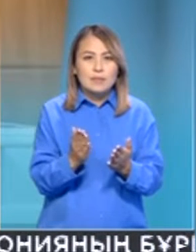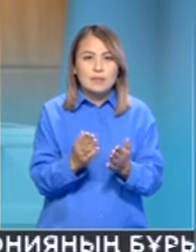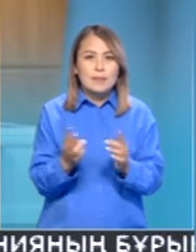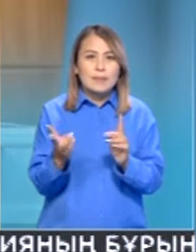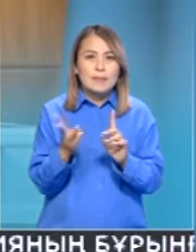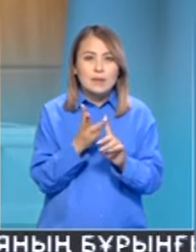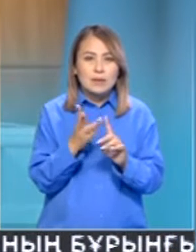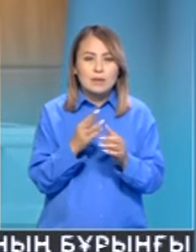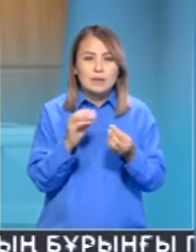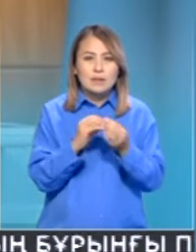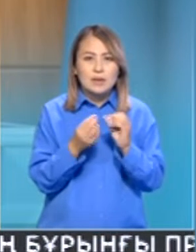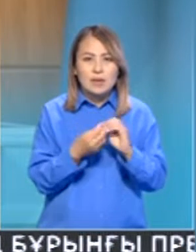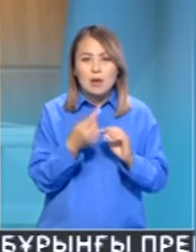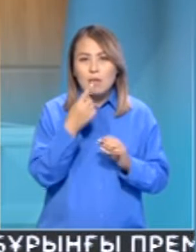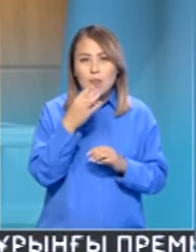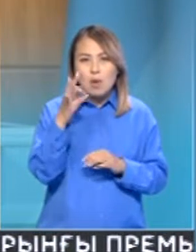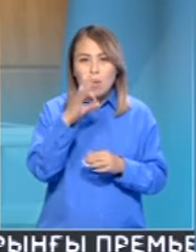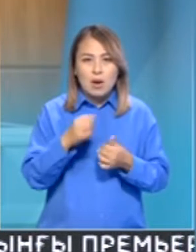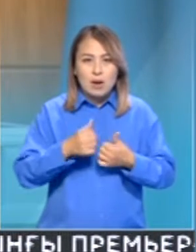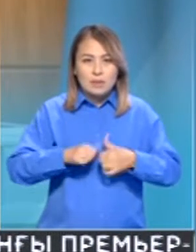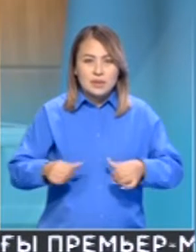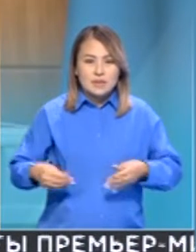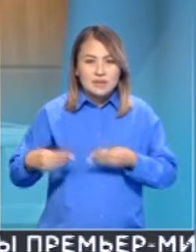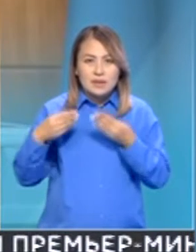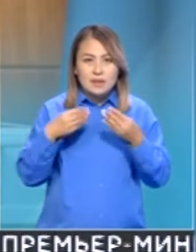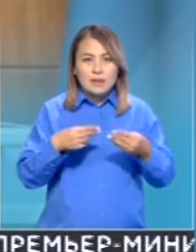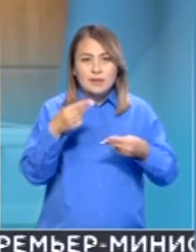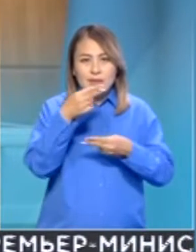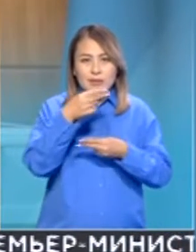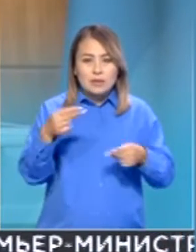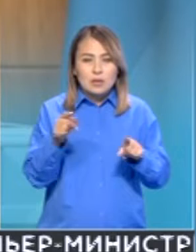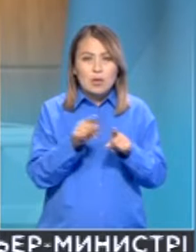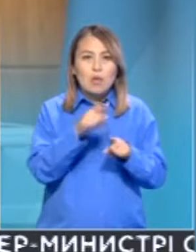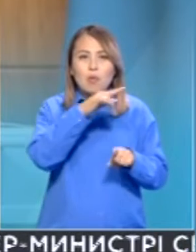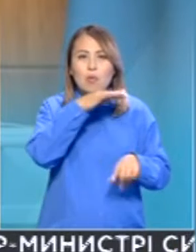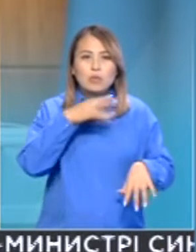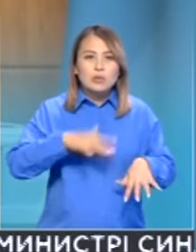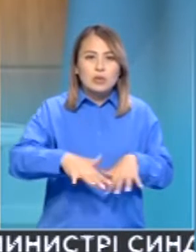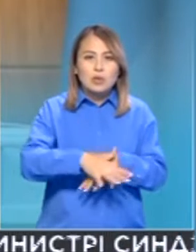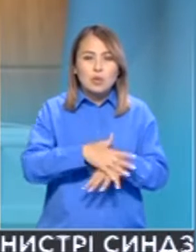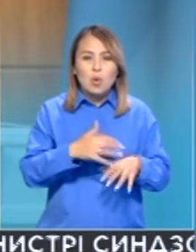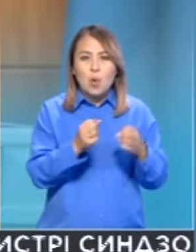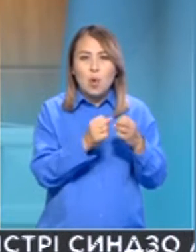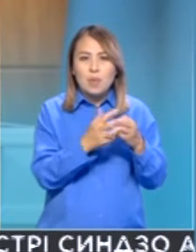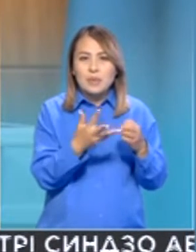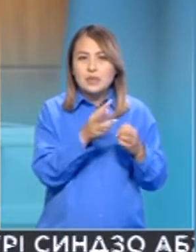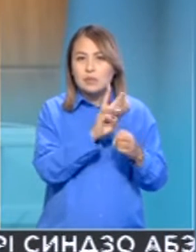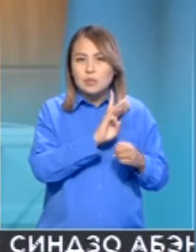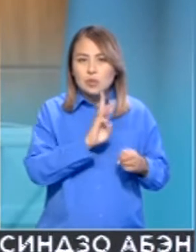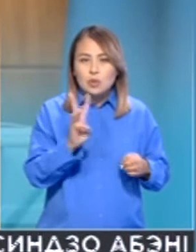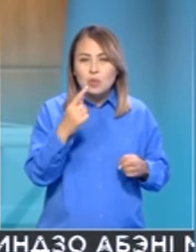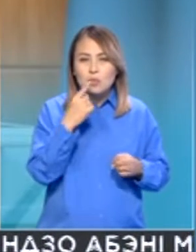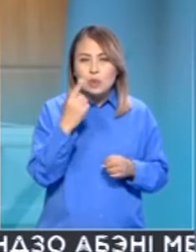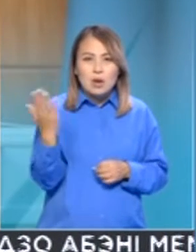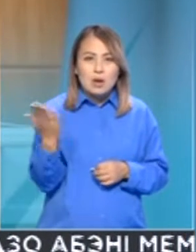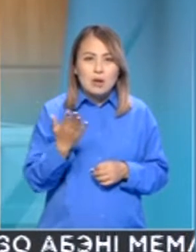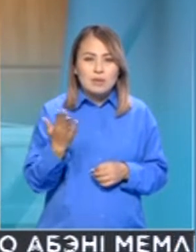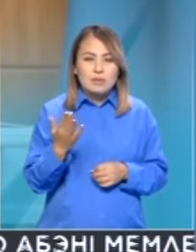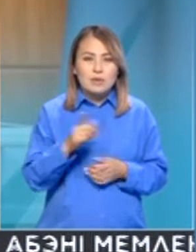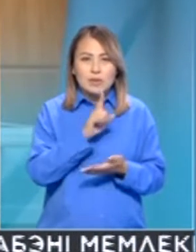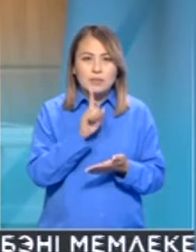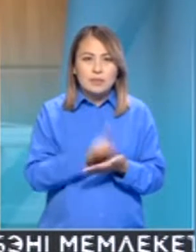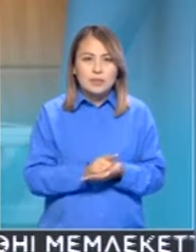3. Мәселе. Лингвистикалық комиссия ұсынған тақырып бойынша көпшілік алдында 15 минуттан кем емес сөз сөйлеу